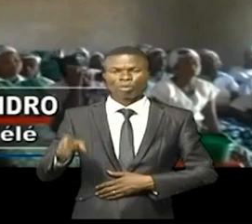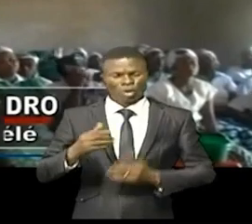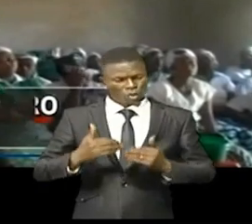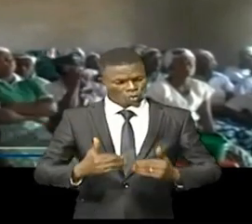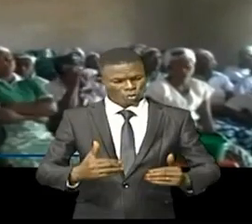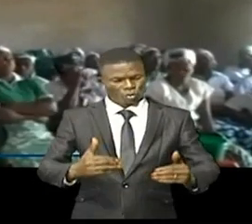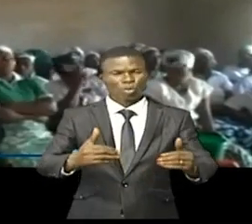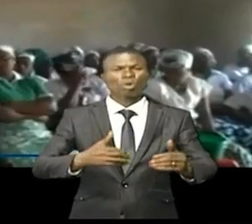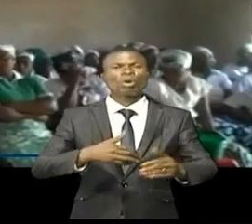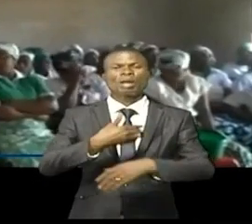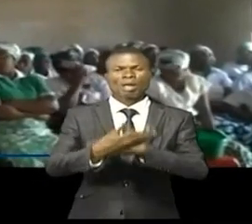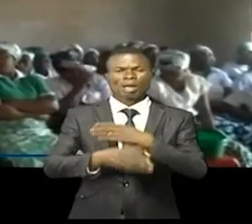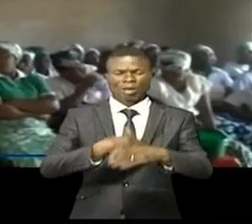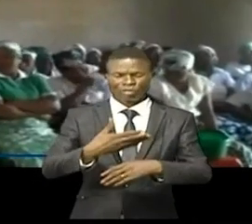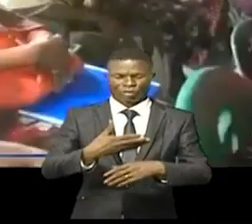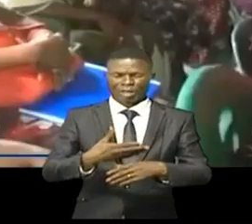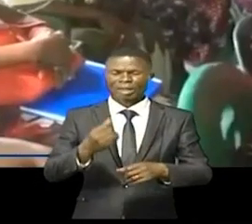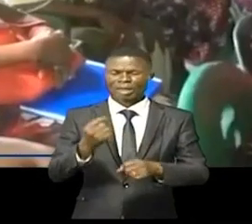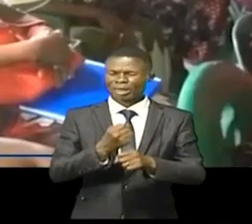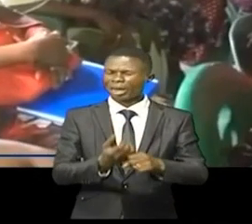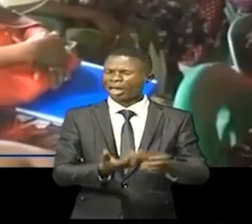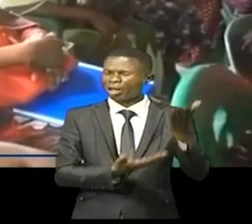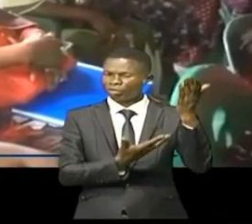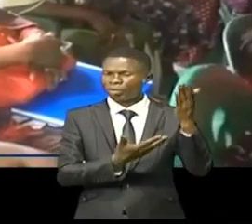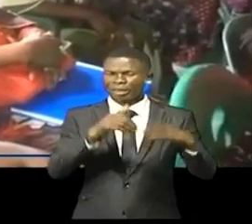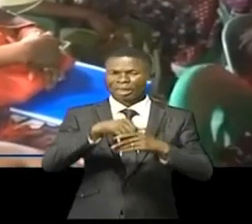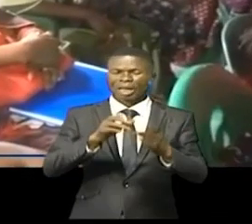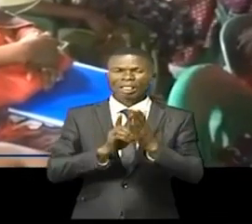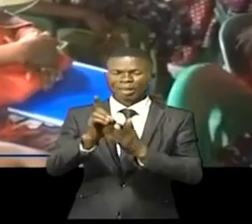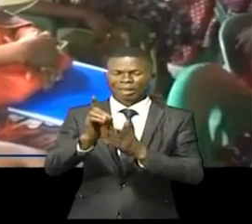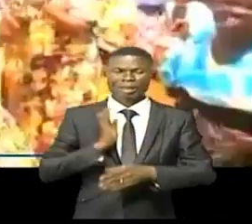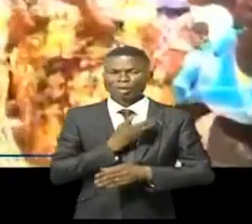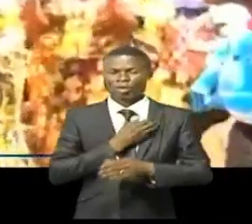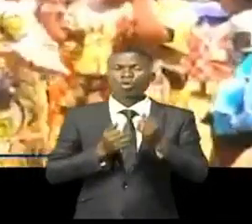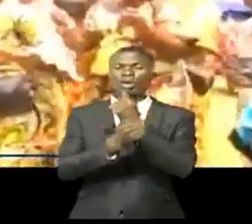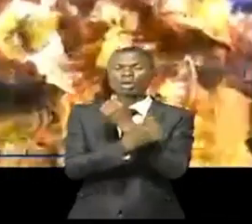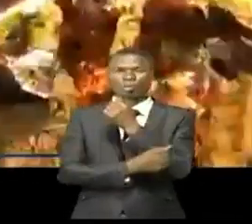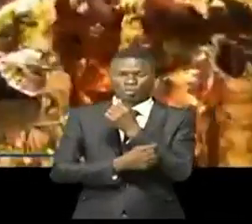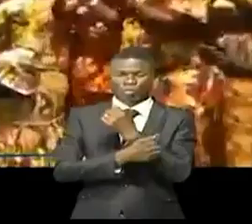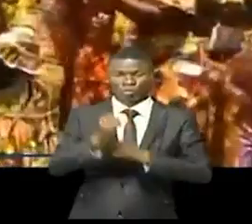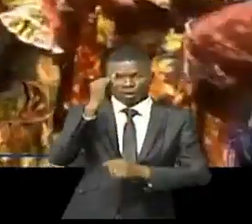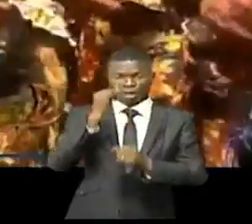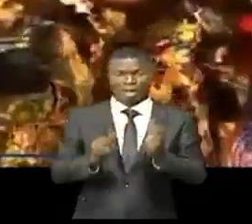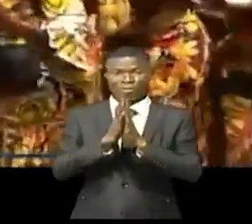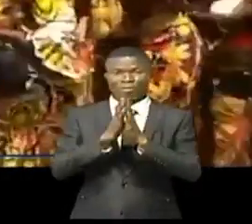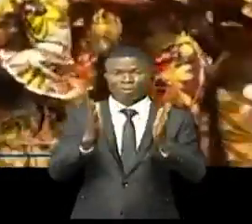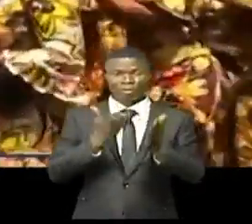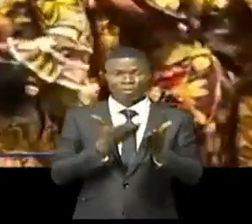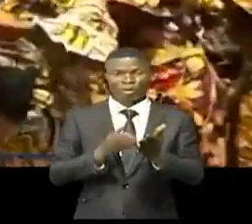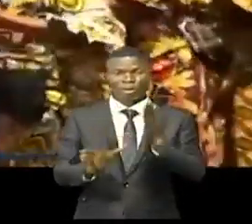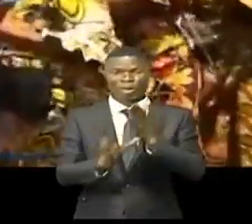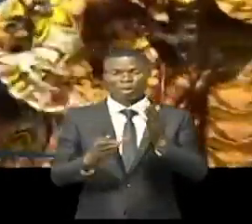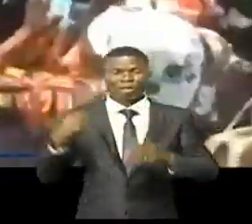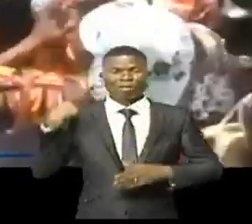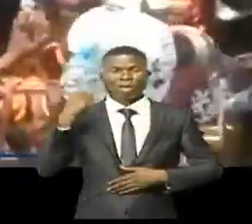de façon significative au développement de notre pays. Au sortir de ces cultes, le vice-gouverneur Christian Pitanga prend